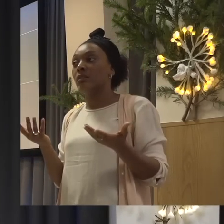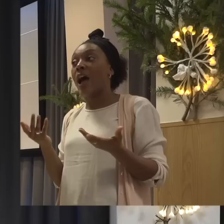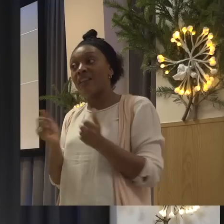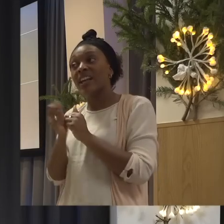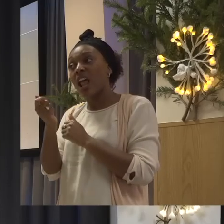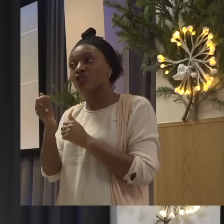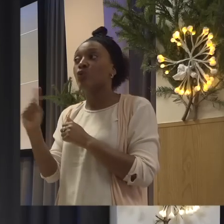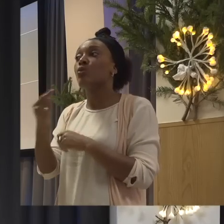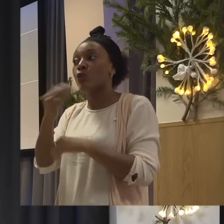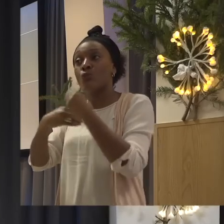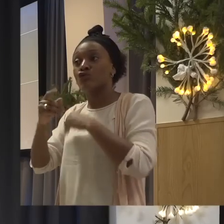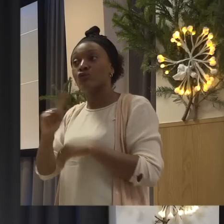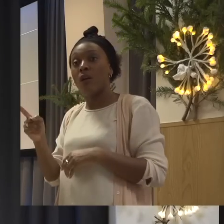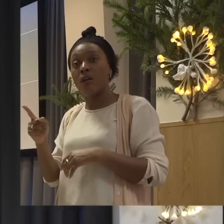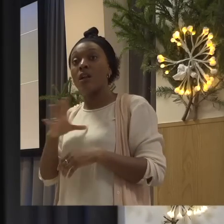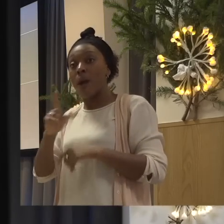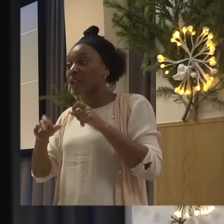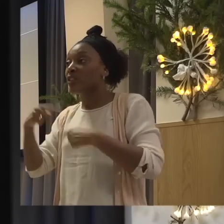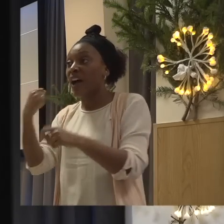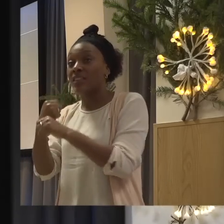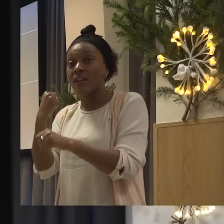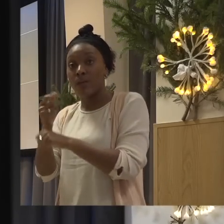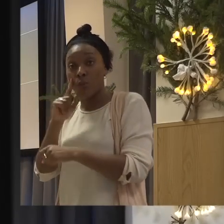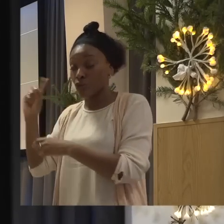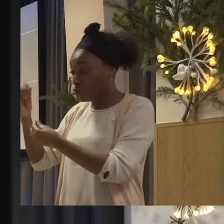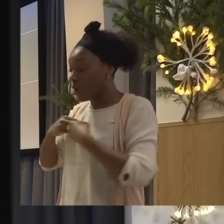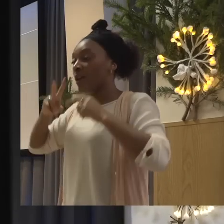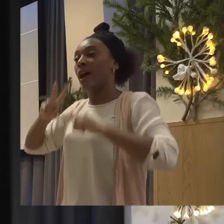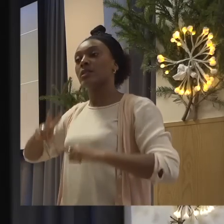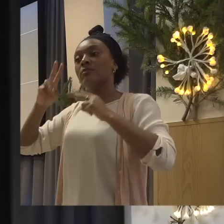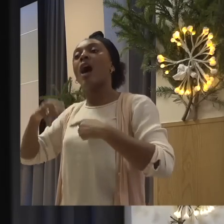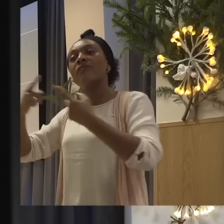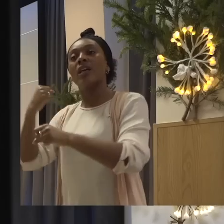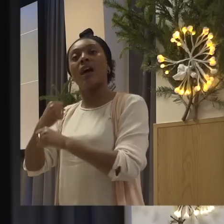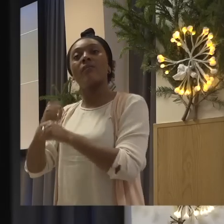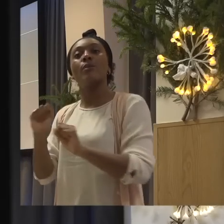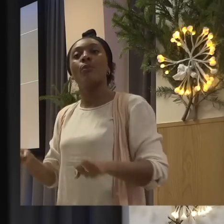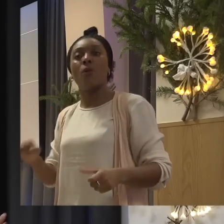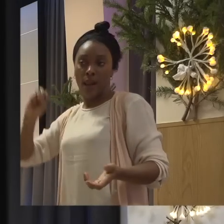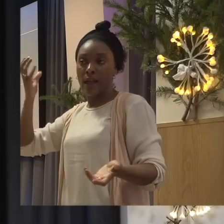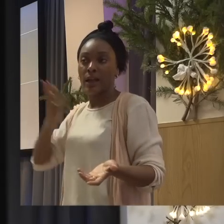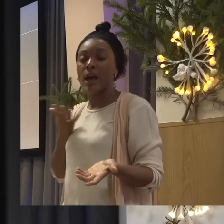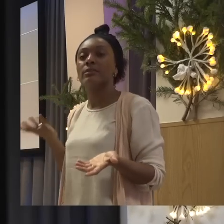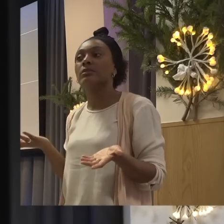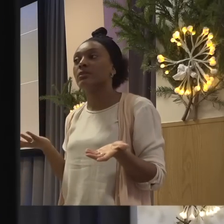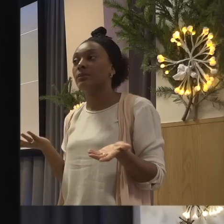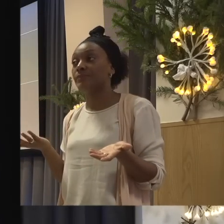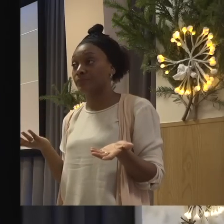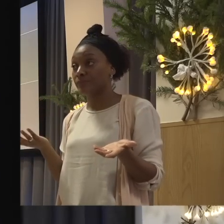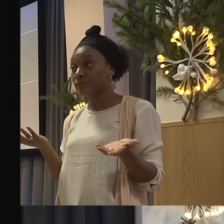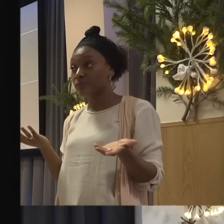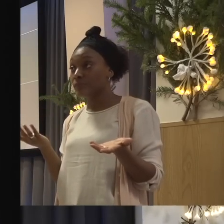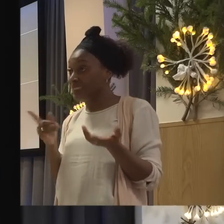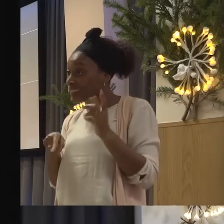manger. Nous allons au travail parce que Dieu nous prête vie chaque matin. Et il nous donne de parfois